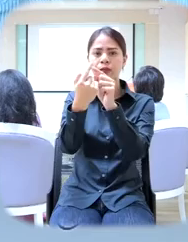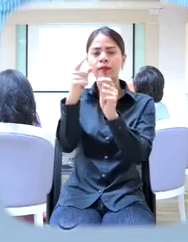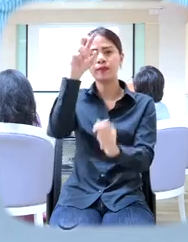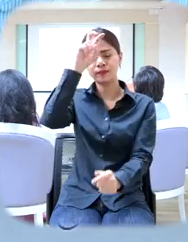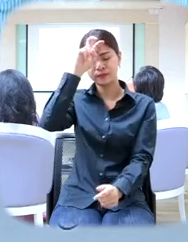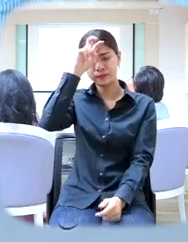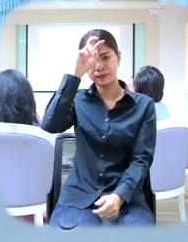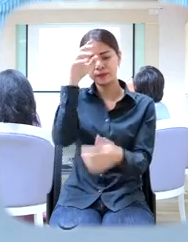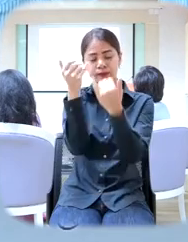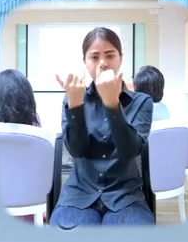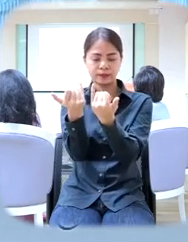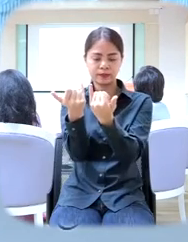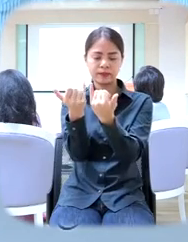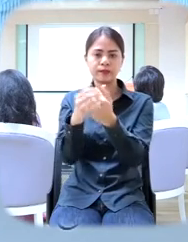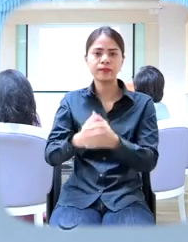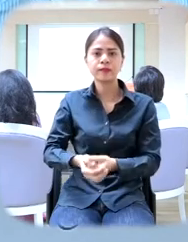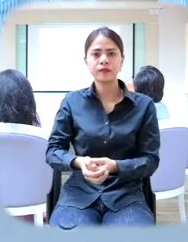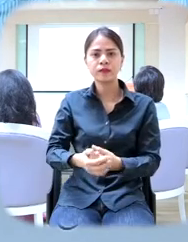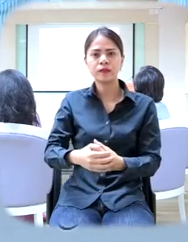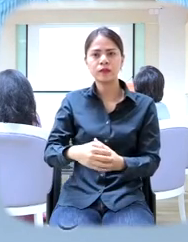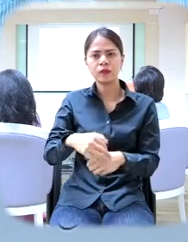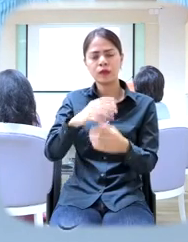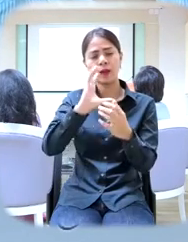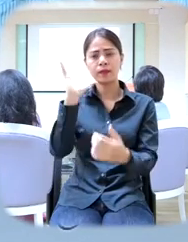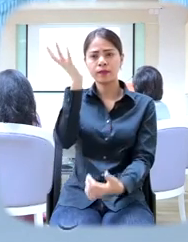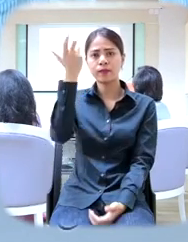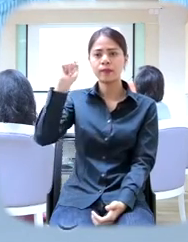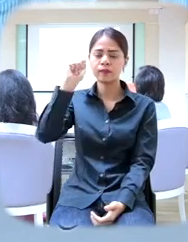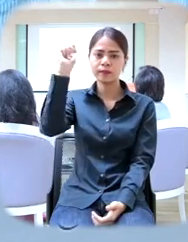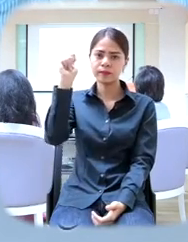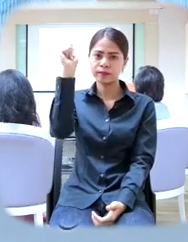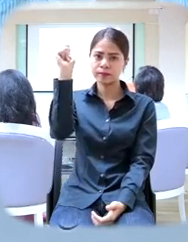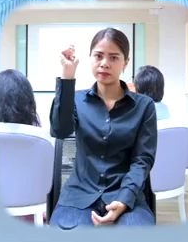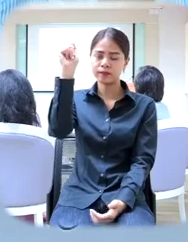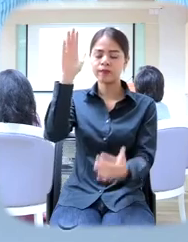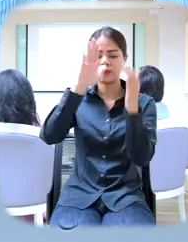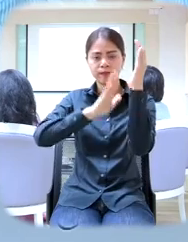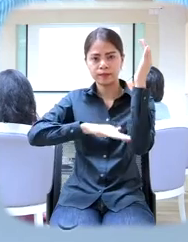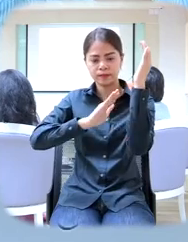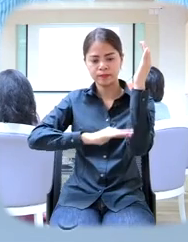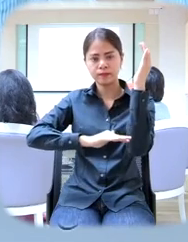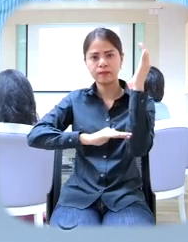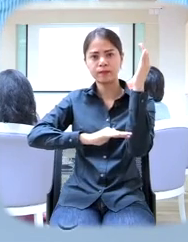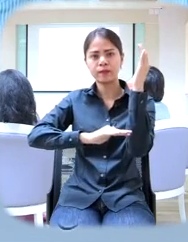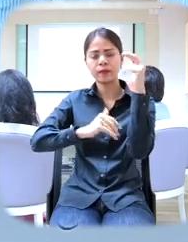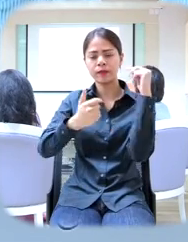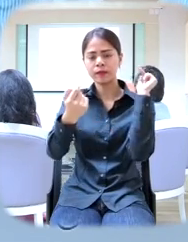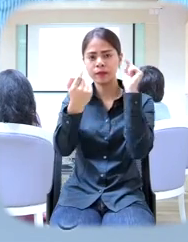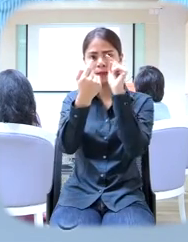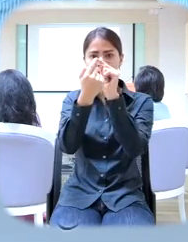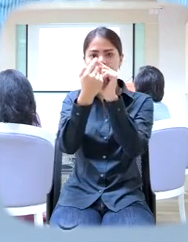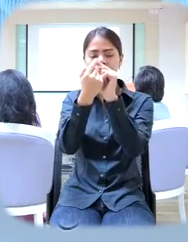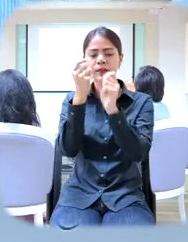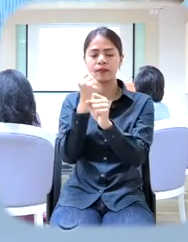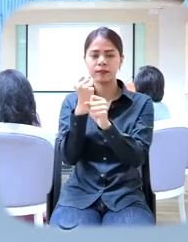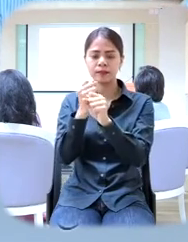ศอียิปต์ในปัจจุบันนะครับหรือถ้าในภูมิภาคของเราเองก็คือทางตอนใต้นะครับอย่างศรีวิชัยนะครับเป็นต้นนะ